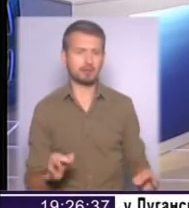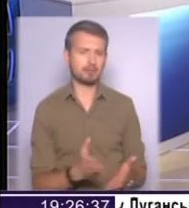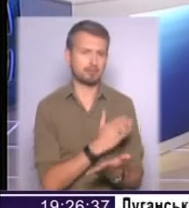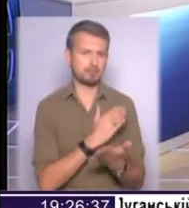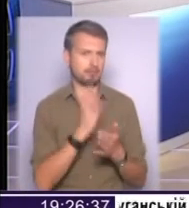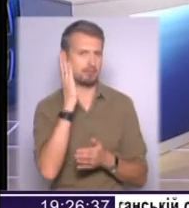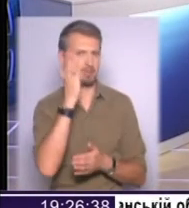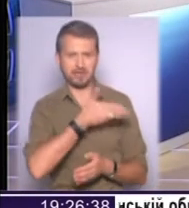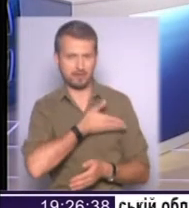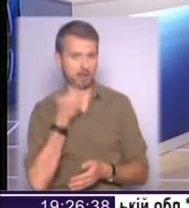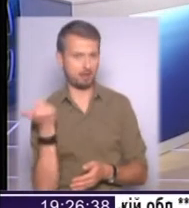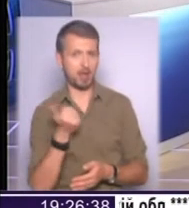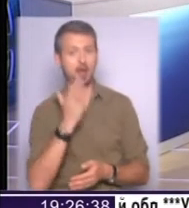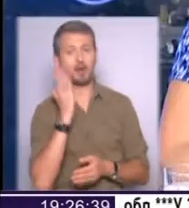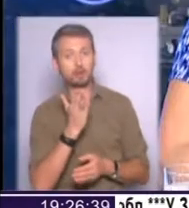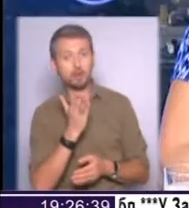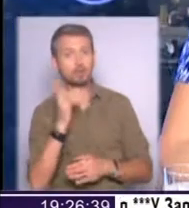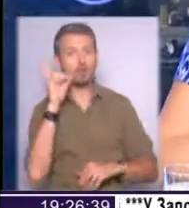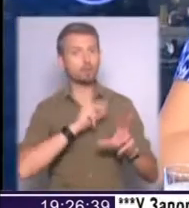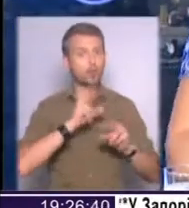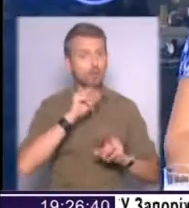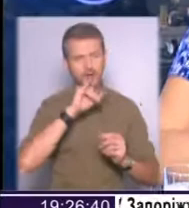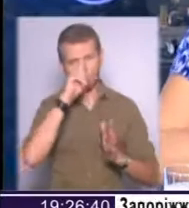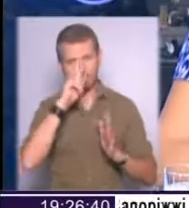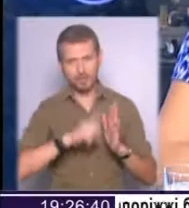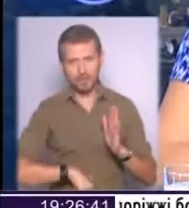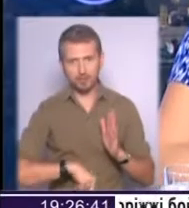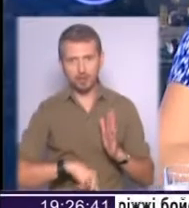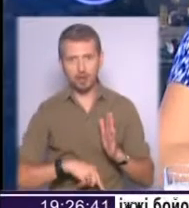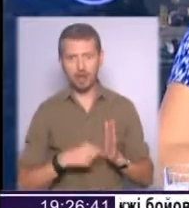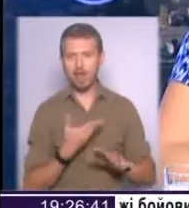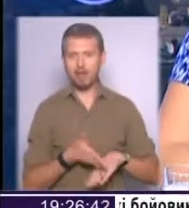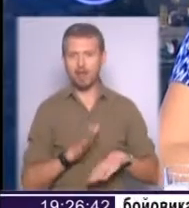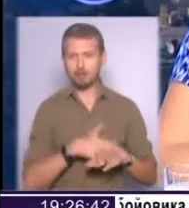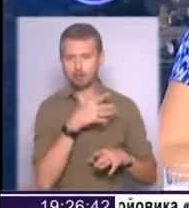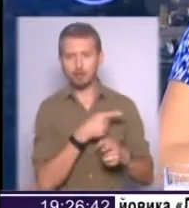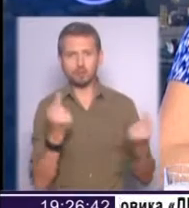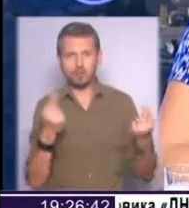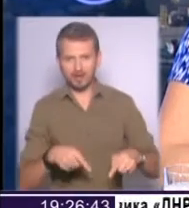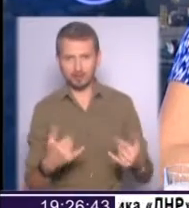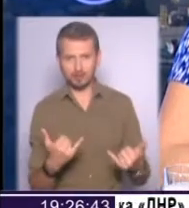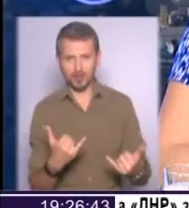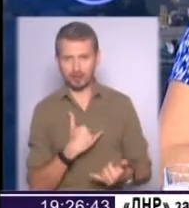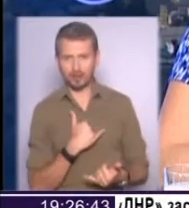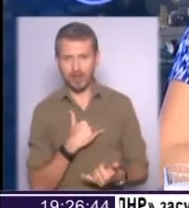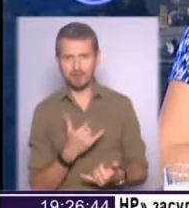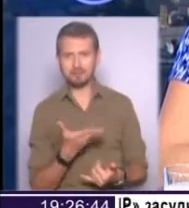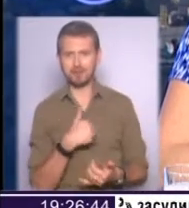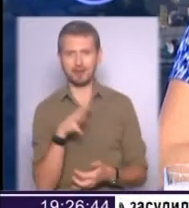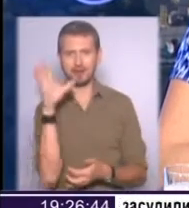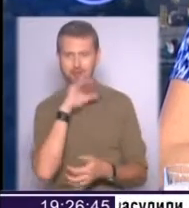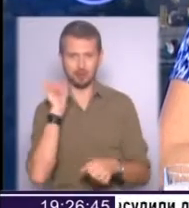будемо, сподіваюся і вірю, перейшовши цю тяжку кризу, яку ми зараз маємо. І на